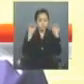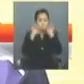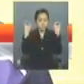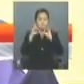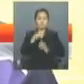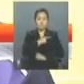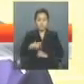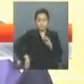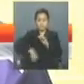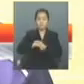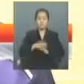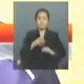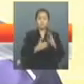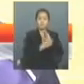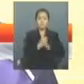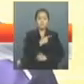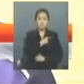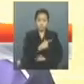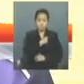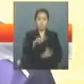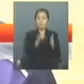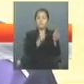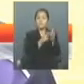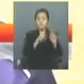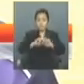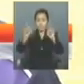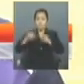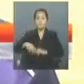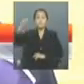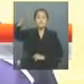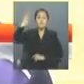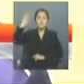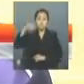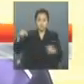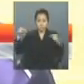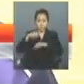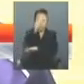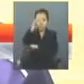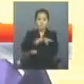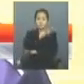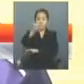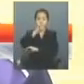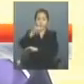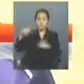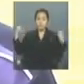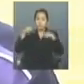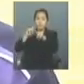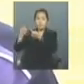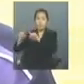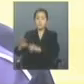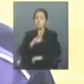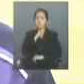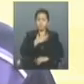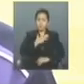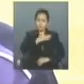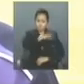แบบว่าโอเคติดทีมชาติได้ไปต่างประเทศได้เสื้อผ้าคือเราความเป็นเด็กก็คือถ้าเป็นเด็กธรรมดาอย่างเงี้ยเราก็ไ